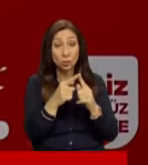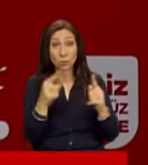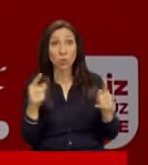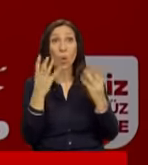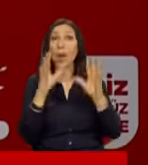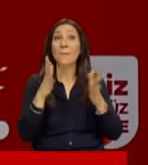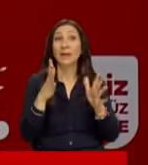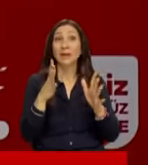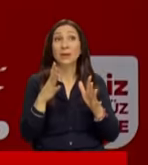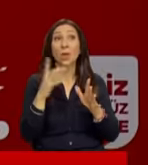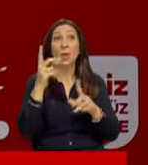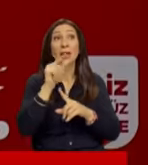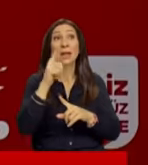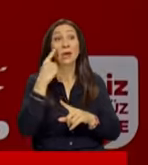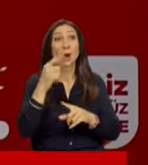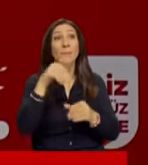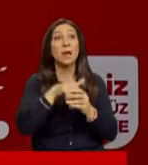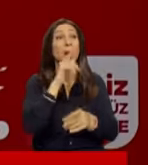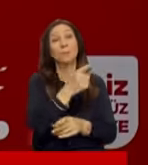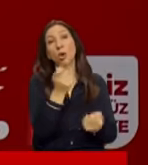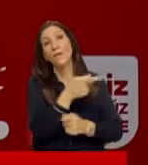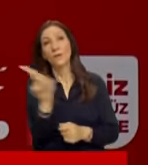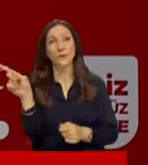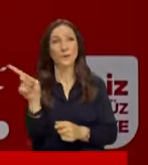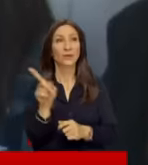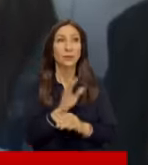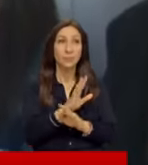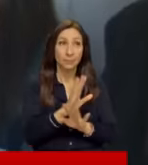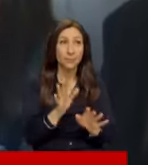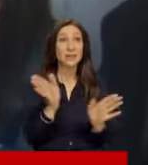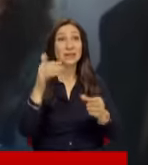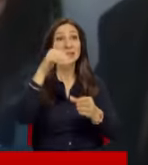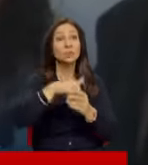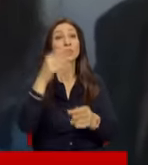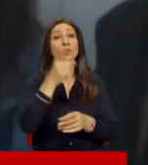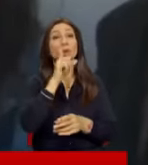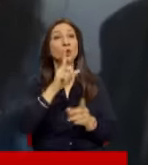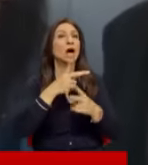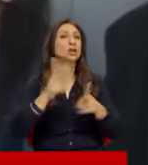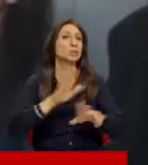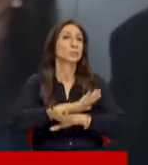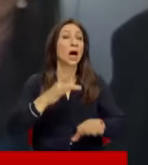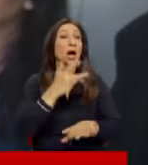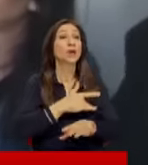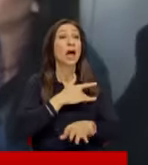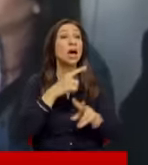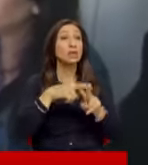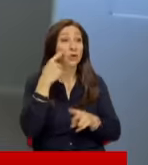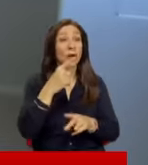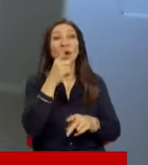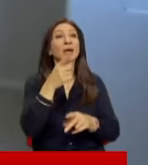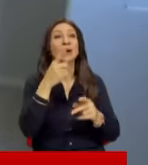ihtimaline karşı o illere yönelik milletvekili görevlendirmelerimiz olacak. Sandıkların %100'ü açıldı. Anadolu Ajansı'na göre